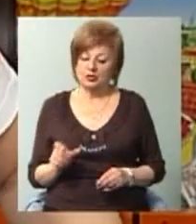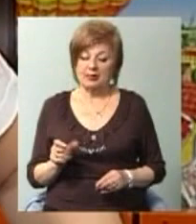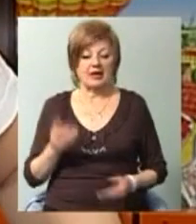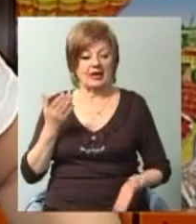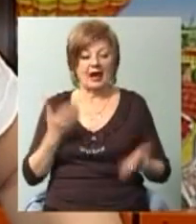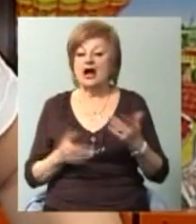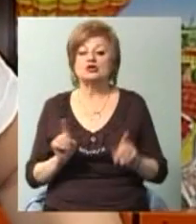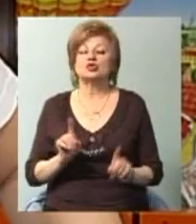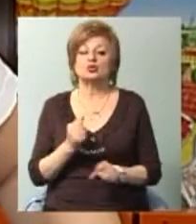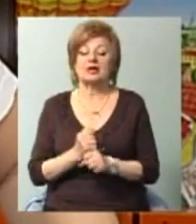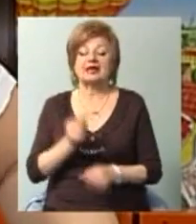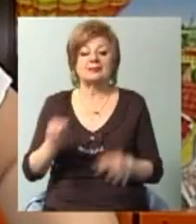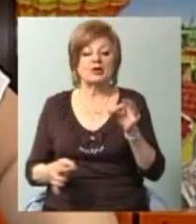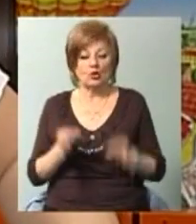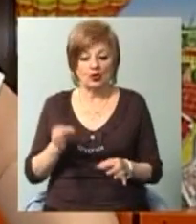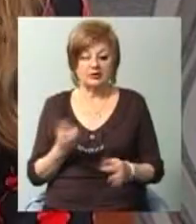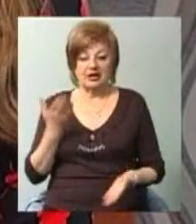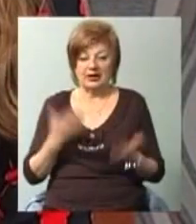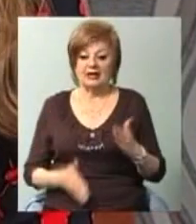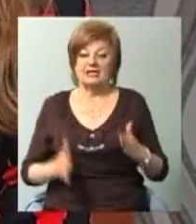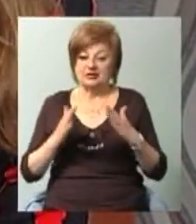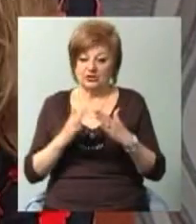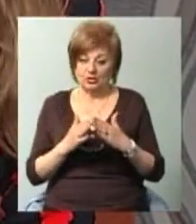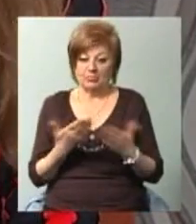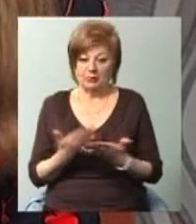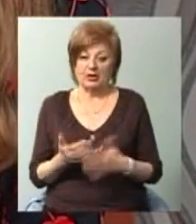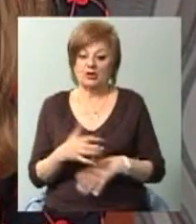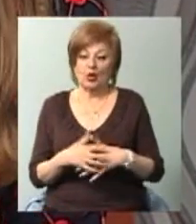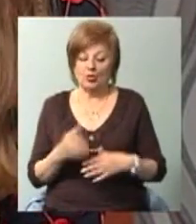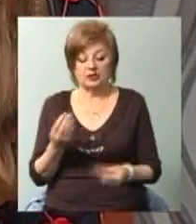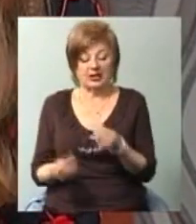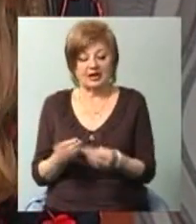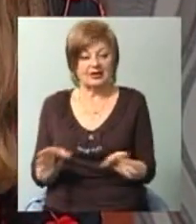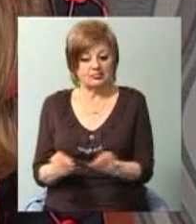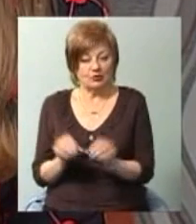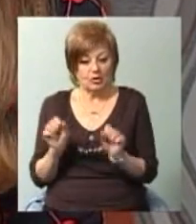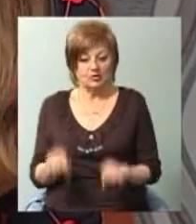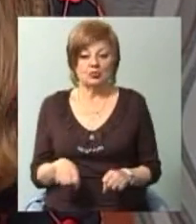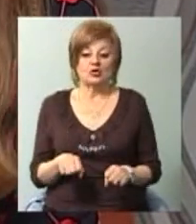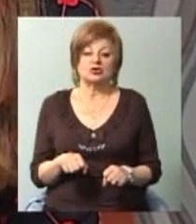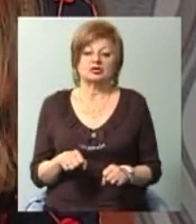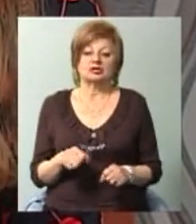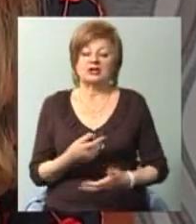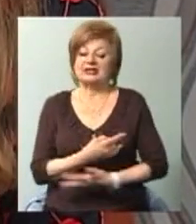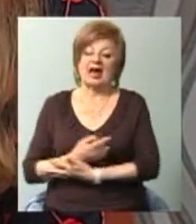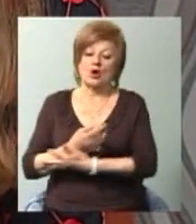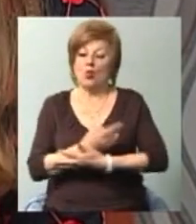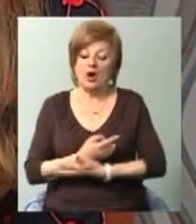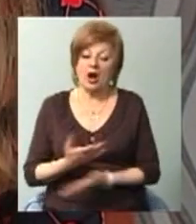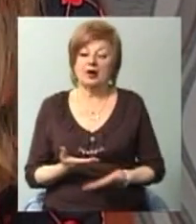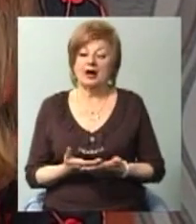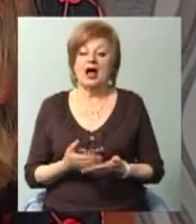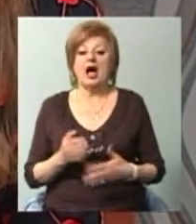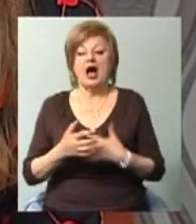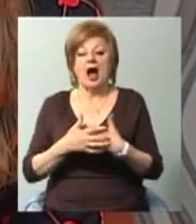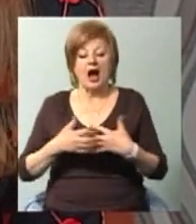що ж вони роблять на природі? От якщо вдома, наприклад, кота можна погратися з котом, поносити його на руках, погладити, як коти